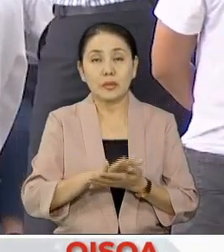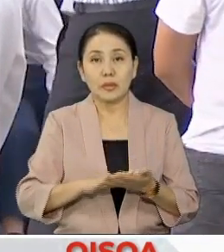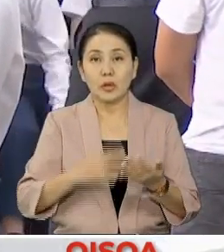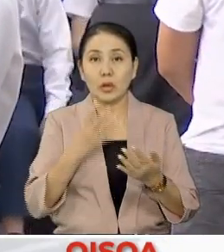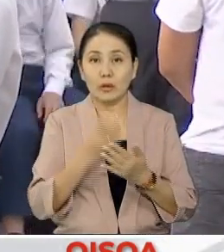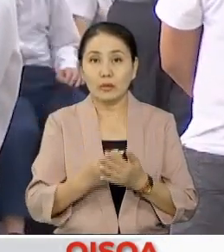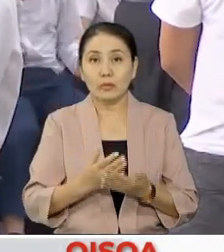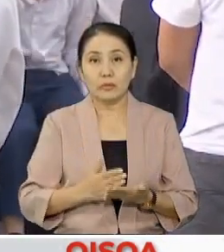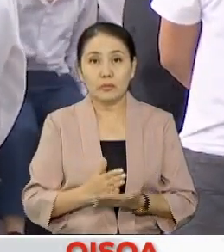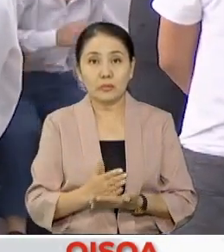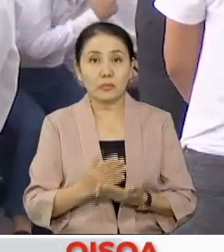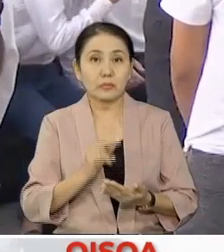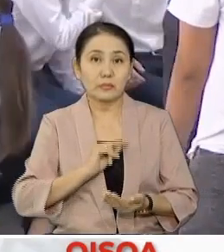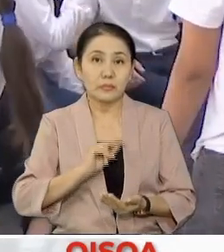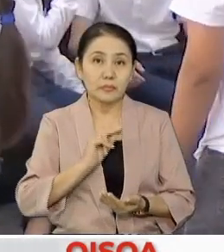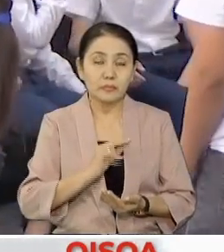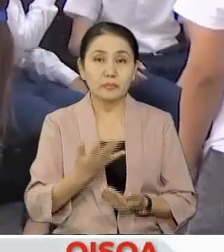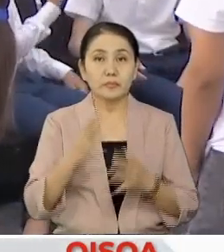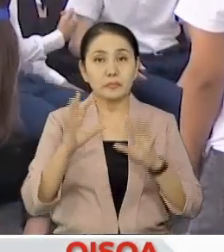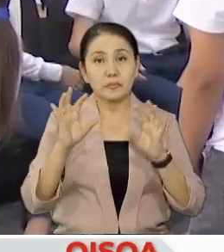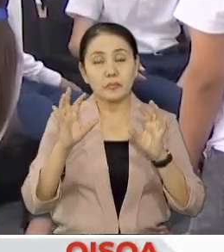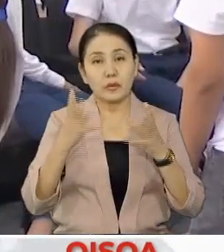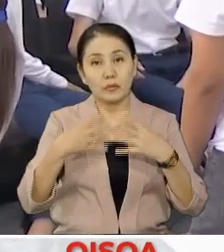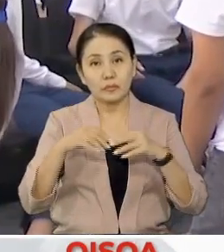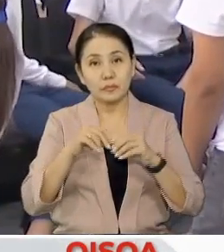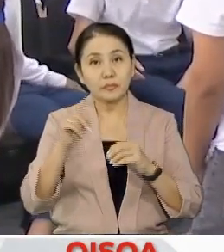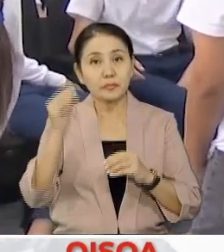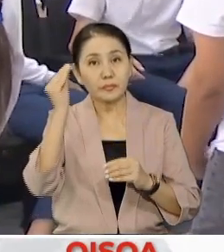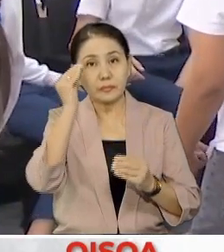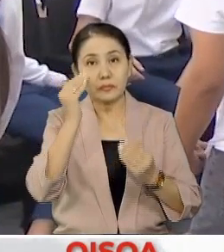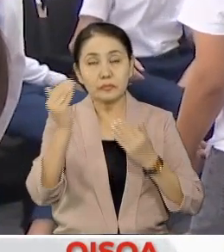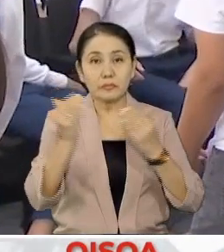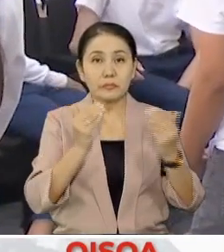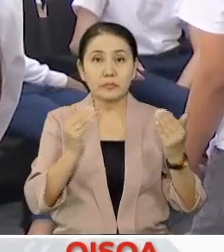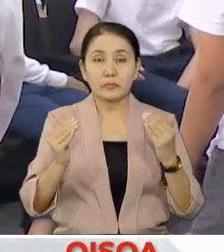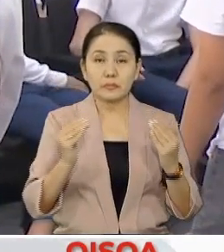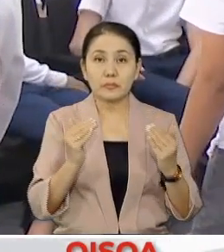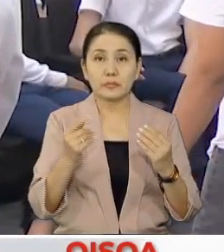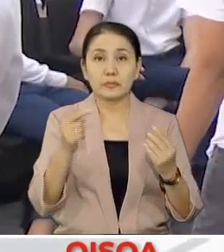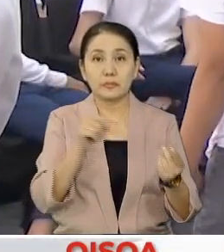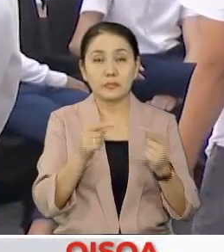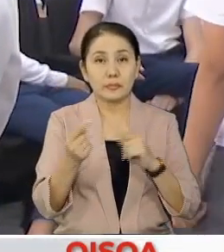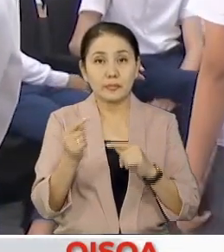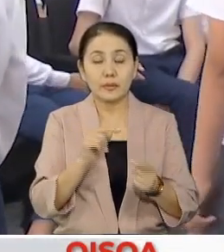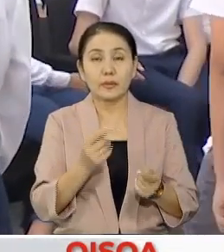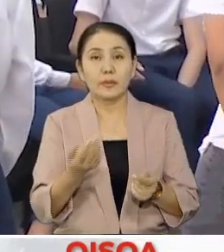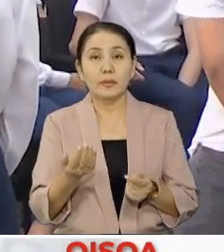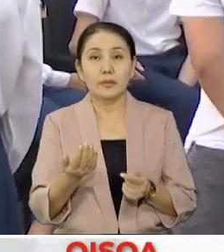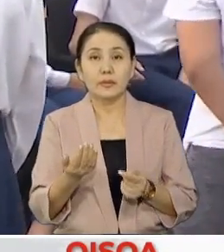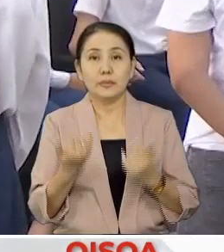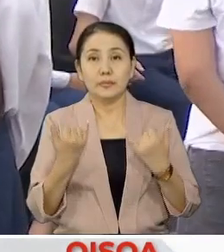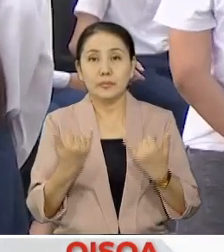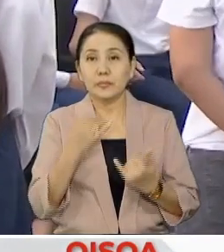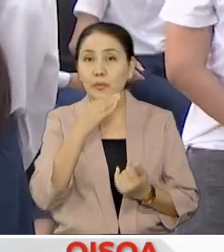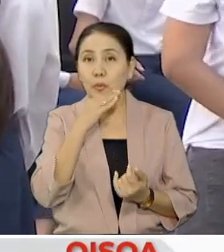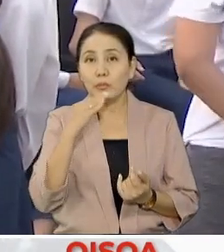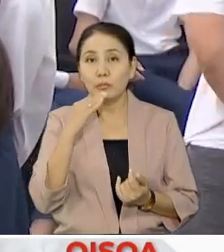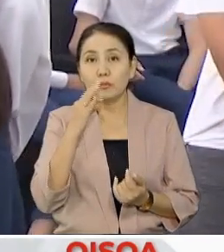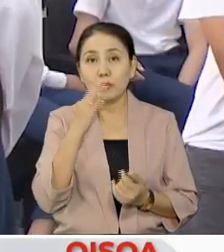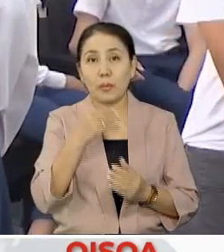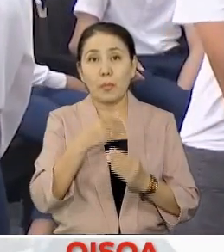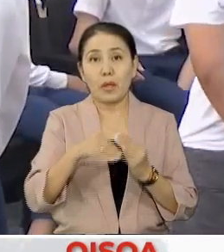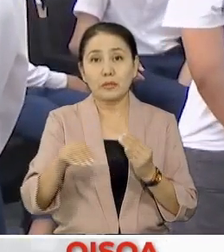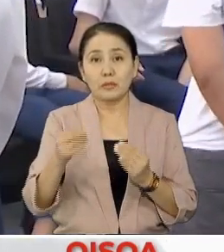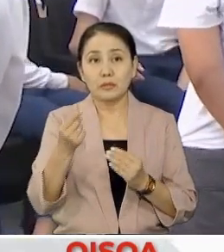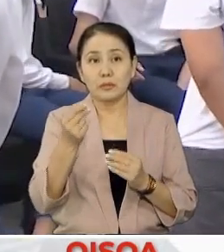xizmat faoliyatlarida yoki oilalarida ushbu fikr mulohazalarni bildirgan holda aynan shu hozir ko'p uchrayotgan bank plus